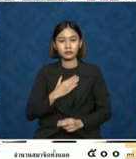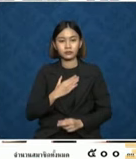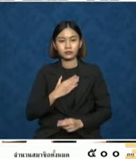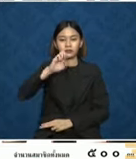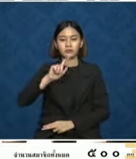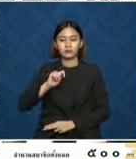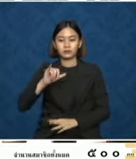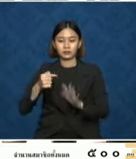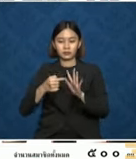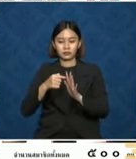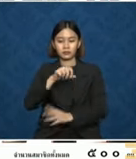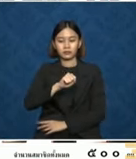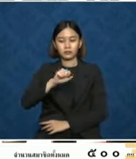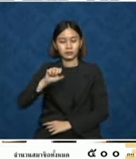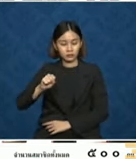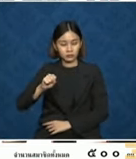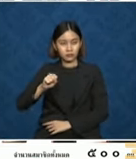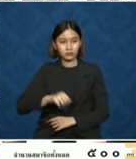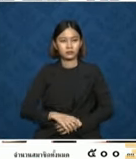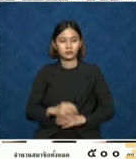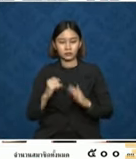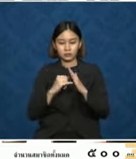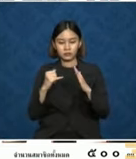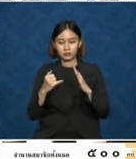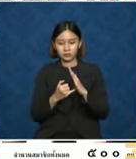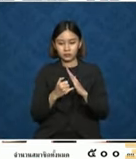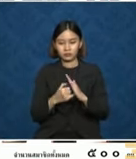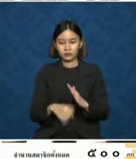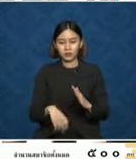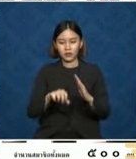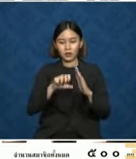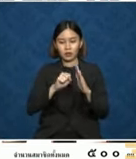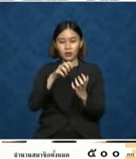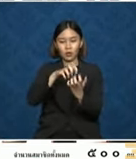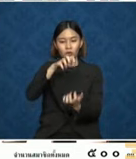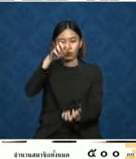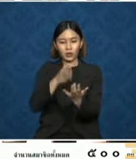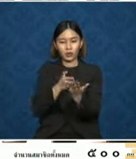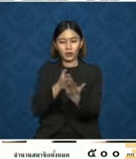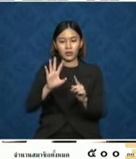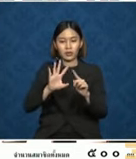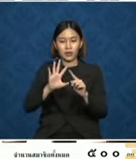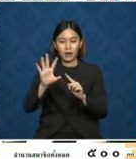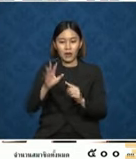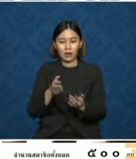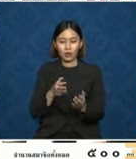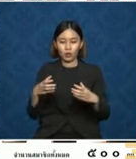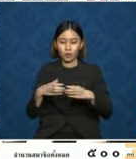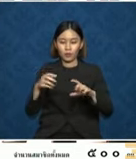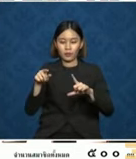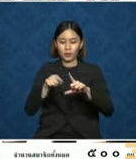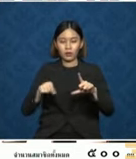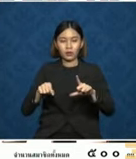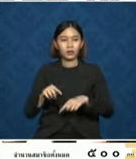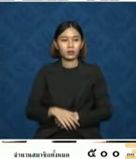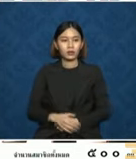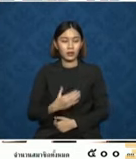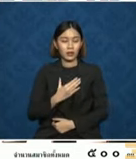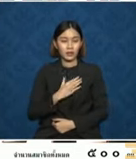ิตยามีศรีสมาชิกสภาผู้แทนราษฎรจังหวัดสมุทรปราการเขต5พรรคก้าวไก่ท่านประธานคะ